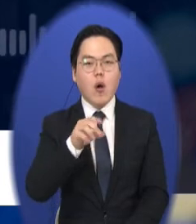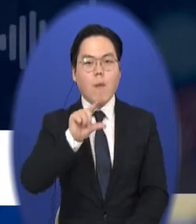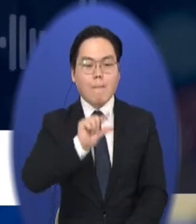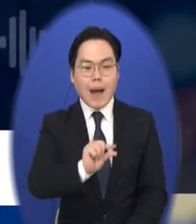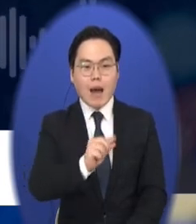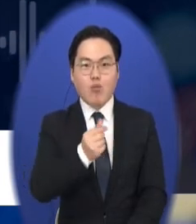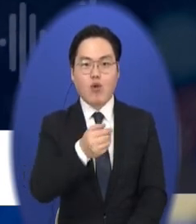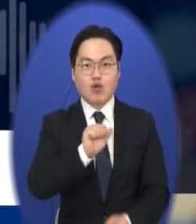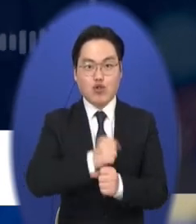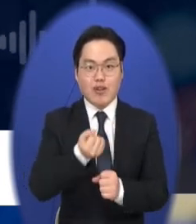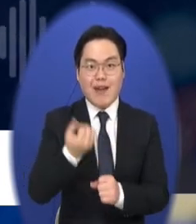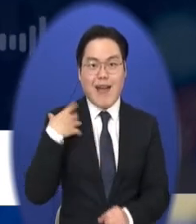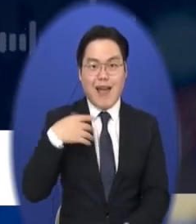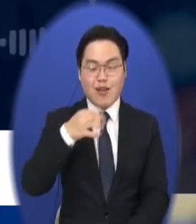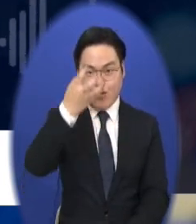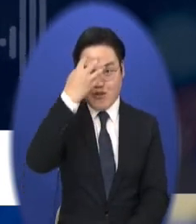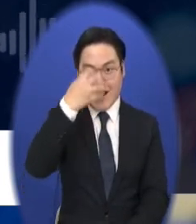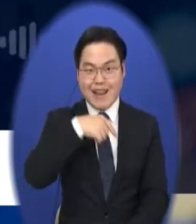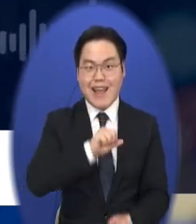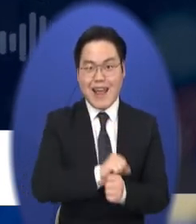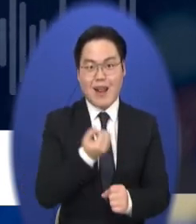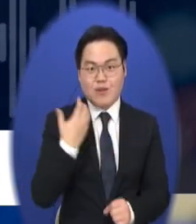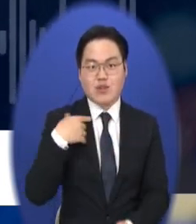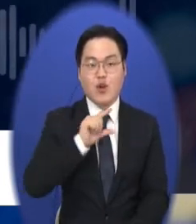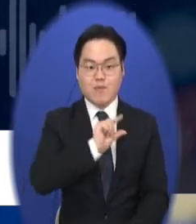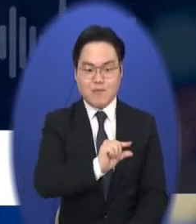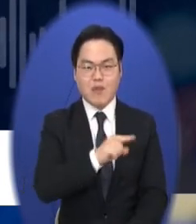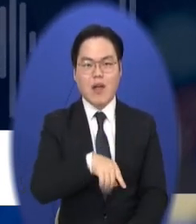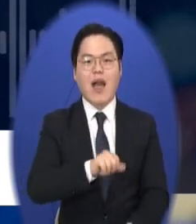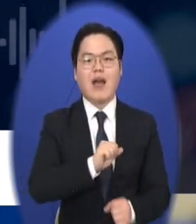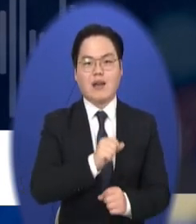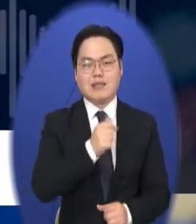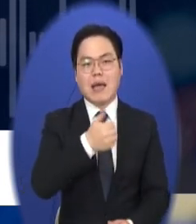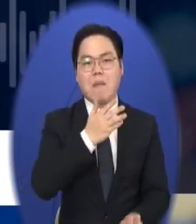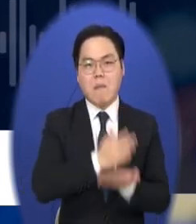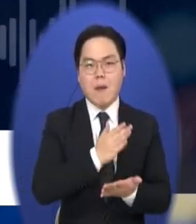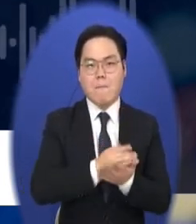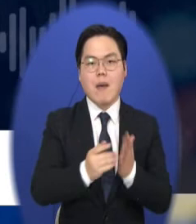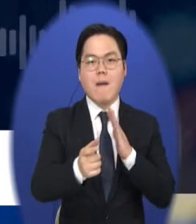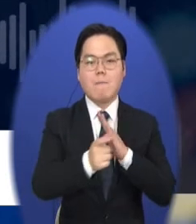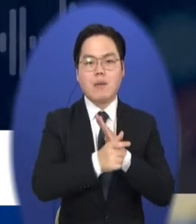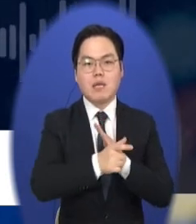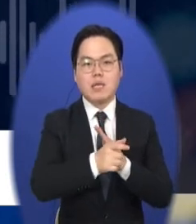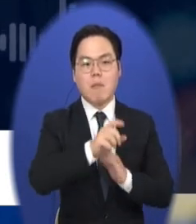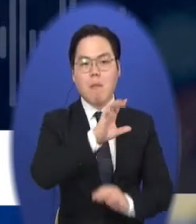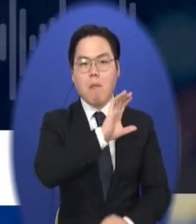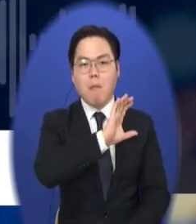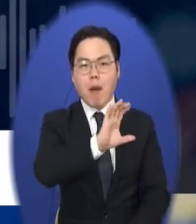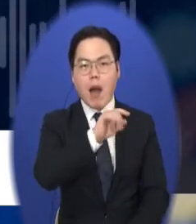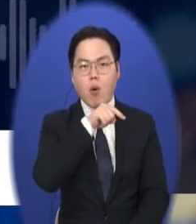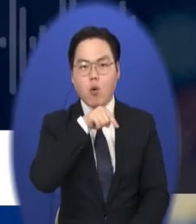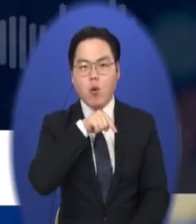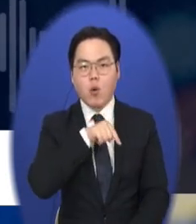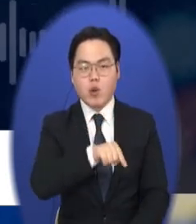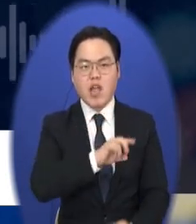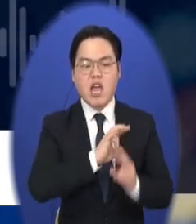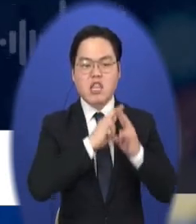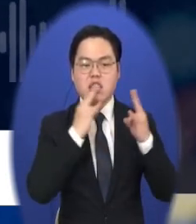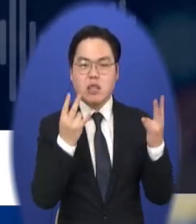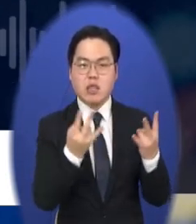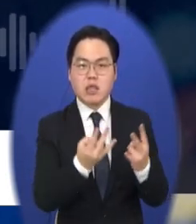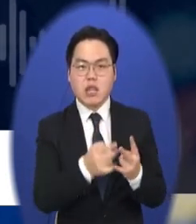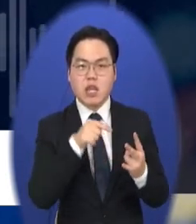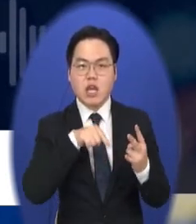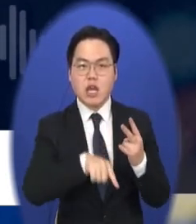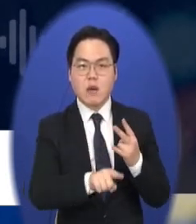байгаа юм чинь. Тэгээ энэ хөнгөлтөөр бол бас өөрснөө ч гэсэн одоо энэ салбарын холбоод, мэржлийн холбоод бол энийг бол одоо нийгэмтэй цааш нь